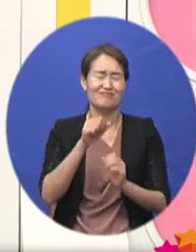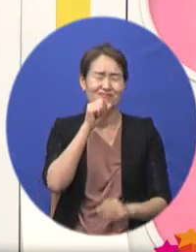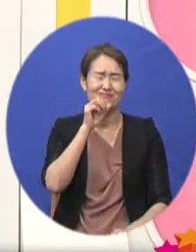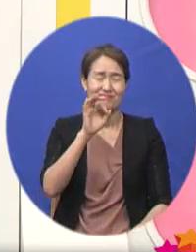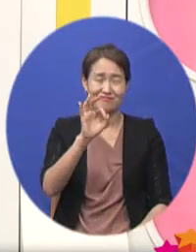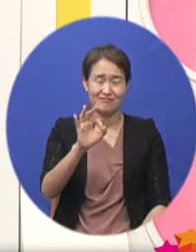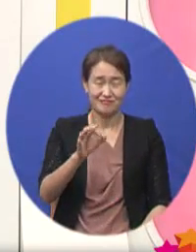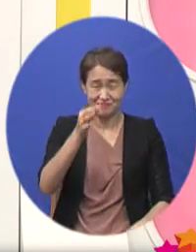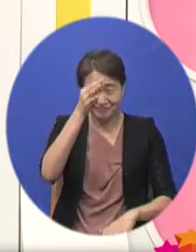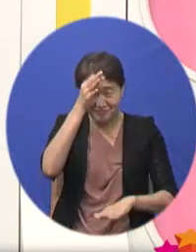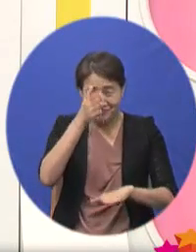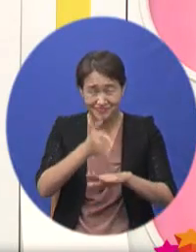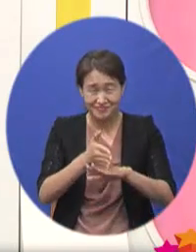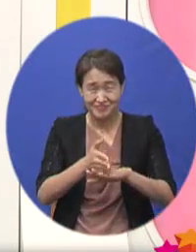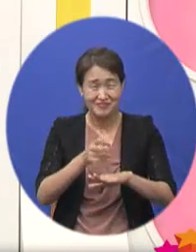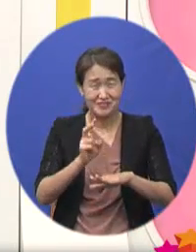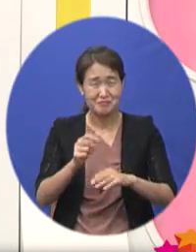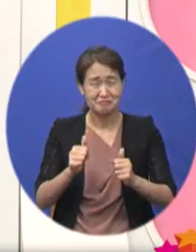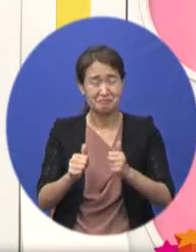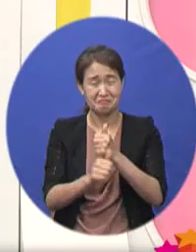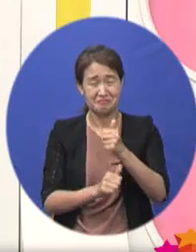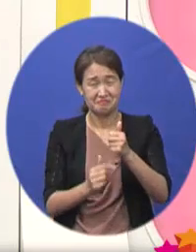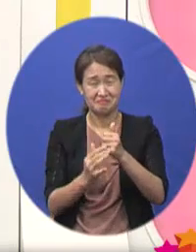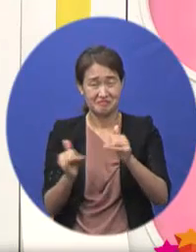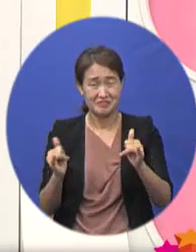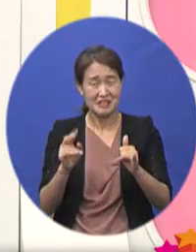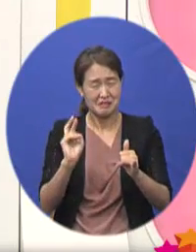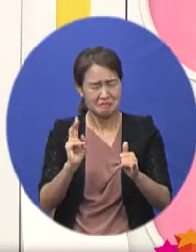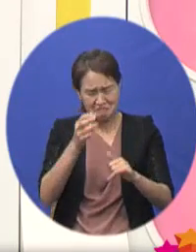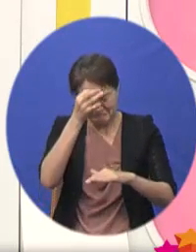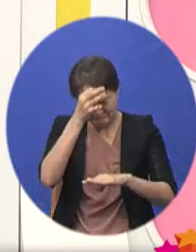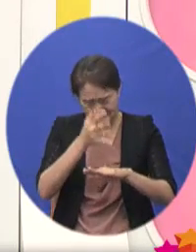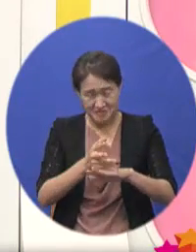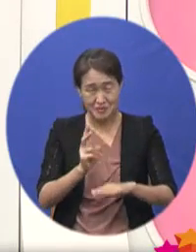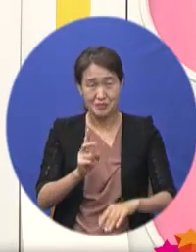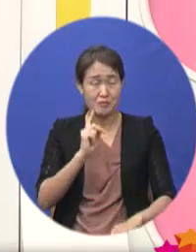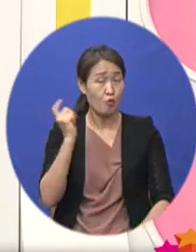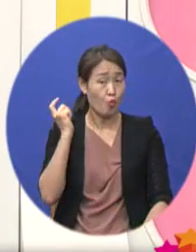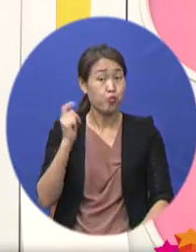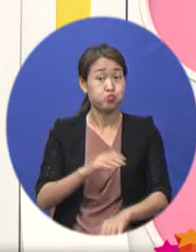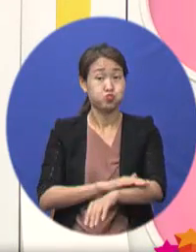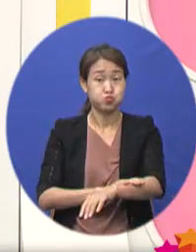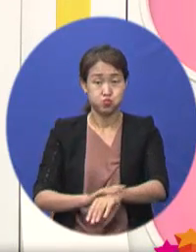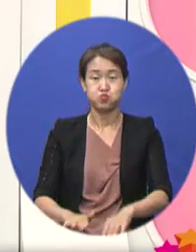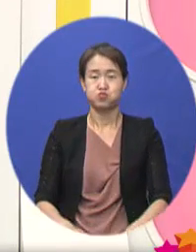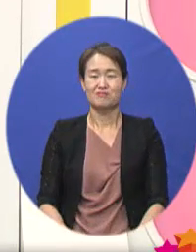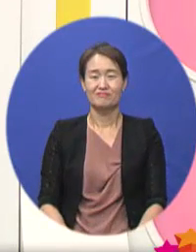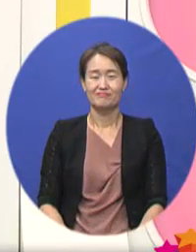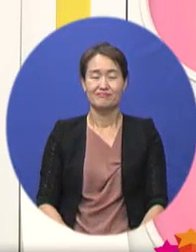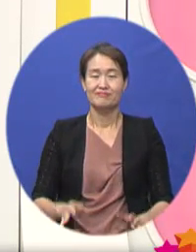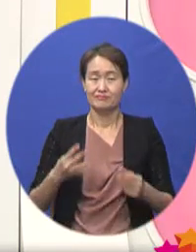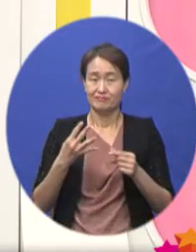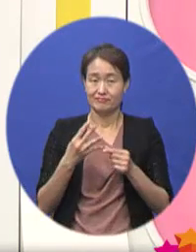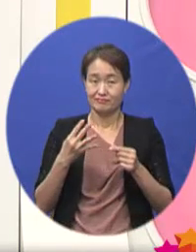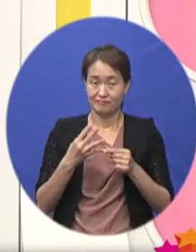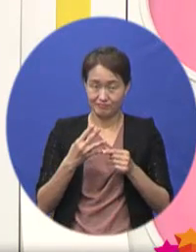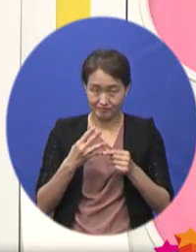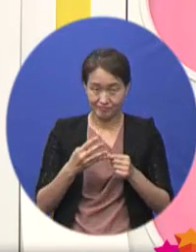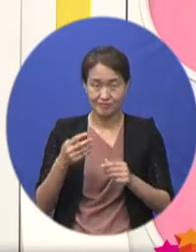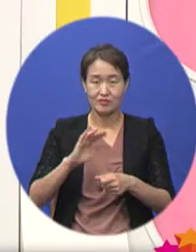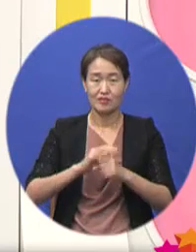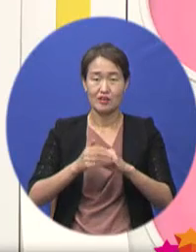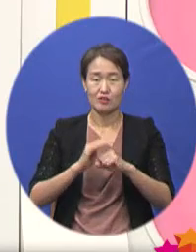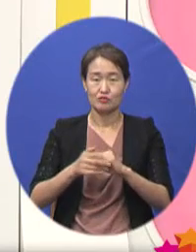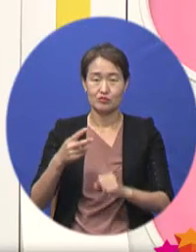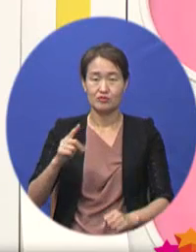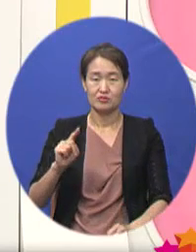네. 그 사과하는 뜻에서 우리 저 심사위원님들이 네. 사과하는 뜻에서. 네, 잘 들었습니다. 예. 자, 네 번째 우리 대구 번째. 달석으로